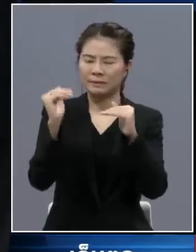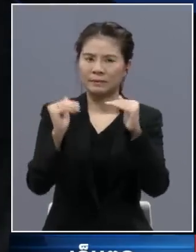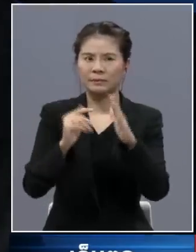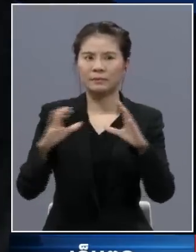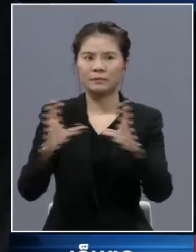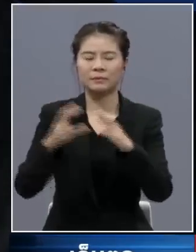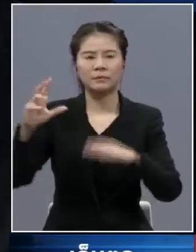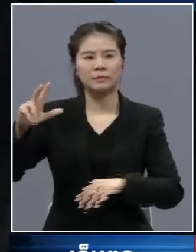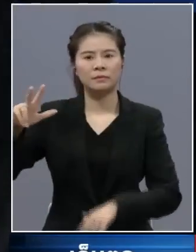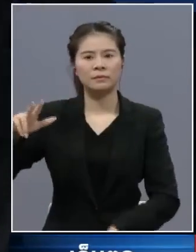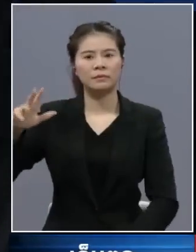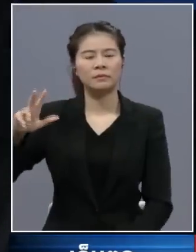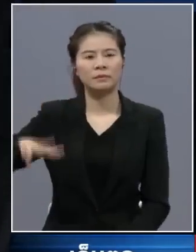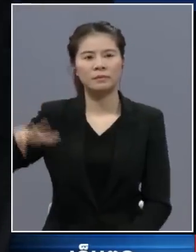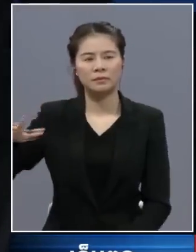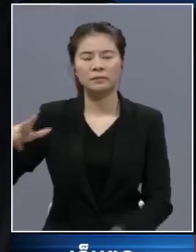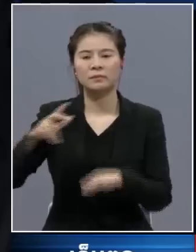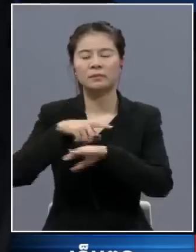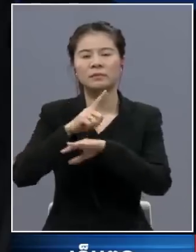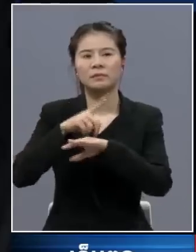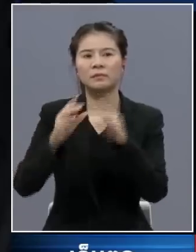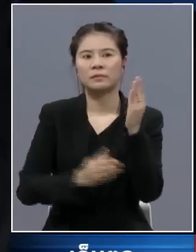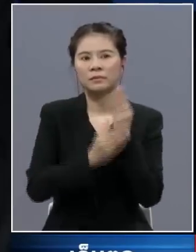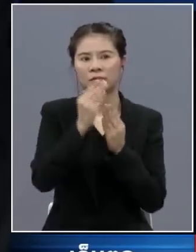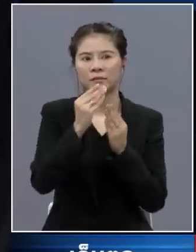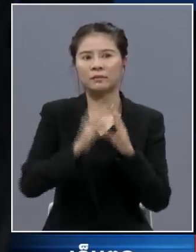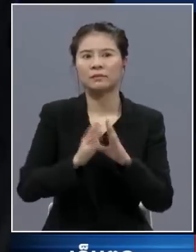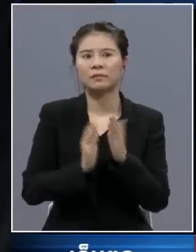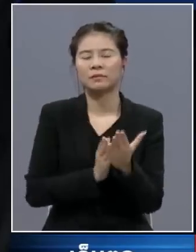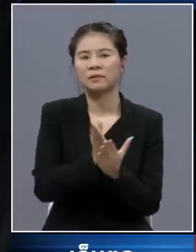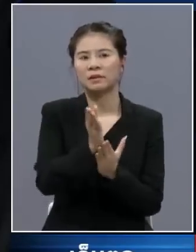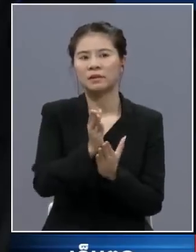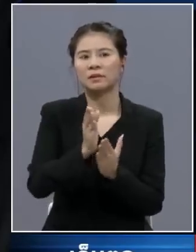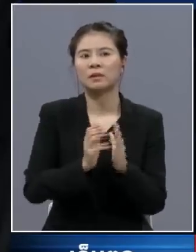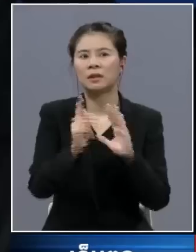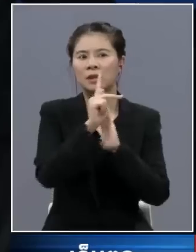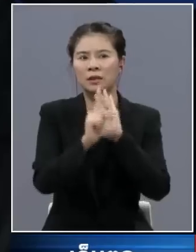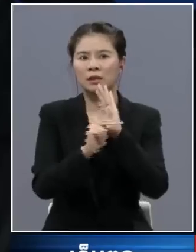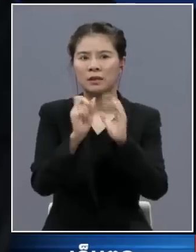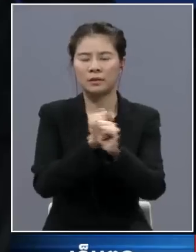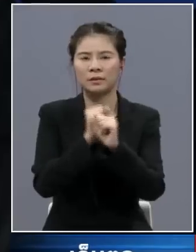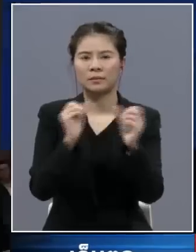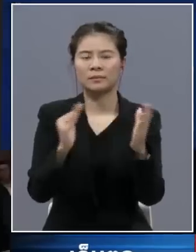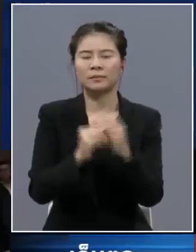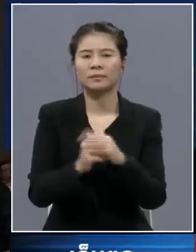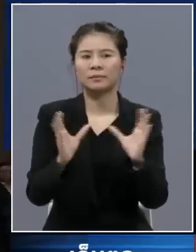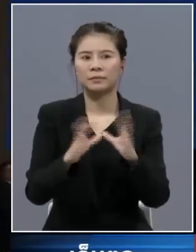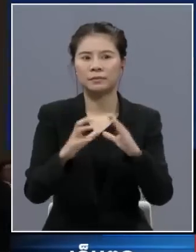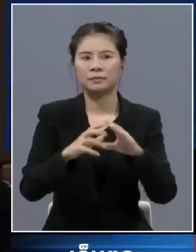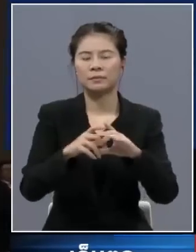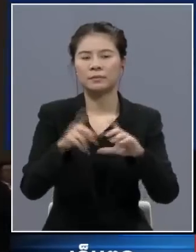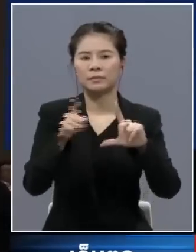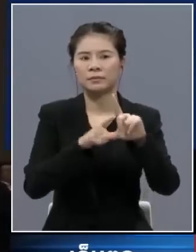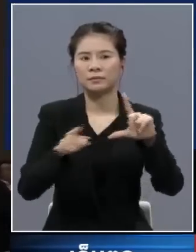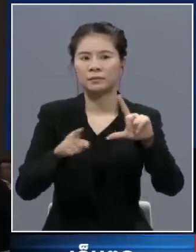เพื่อไทยควรจะได้เก้าอี้ประธานสภาในฐานะประมุขฝ่ายนิติบัญญัติหรือไม่อย่างไรแต่งานนี้ข่าวว่าก้าวไกลเขาก็ไม่ยอมครับเ